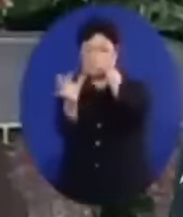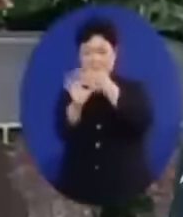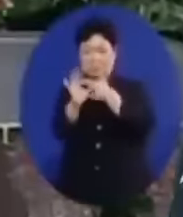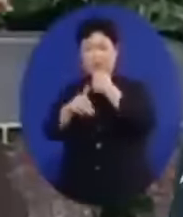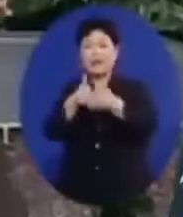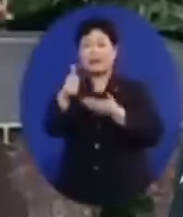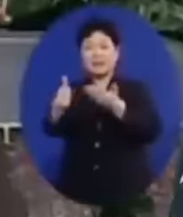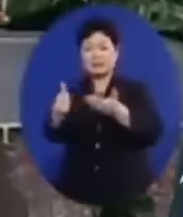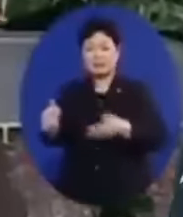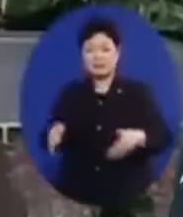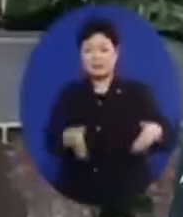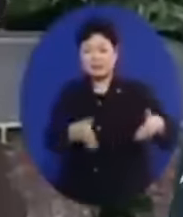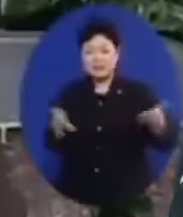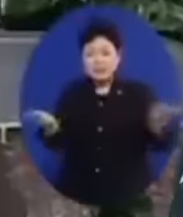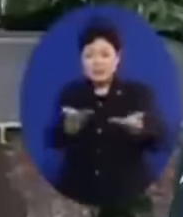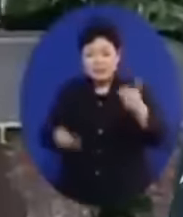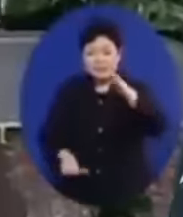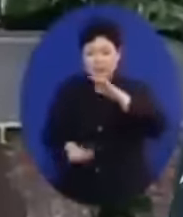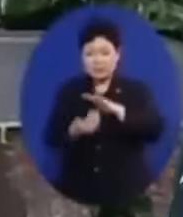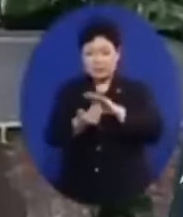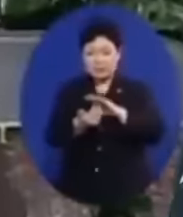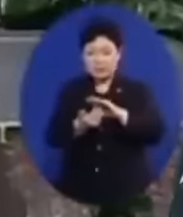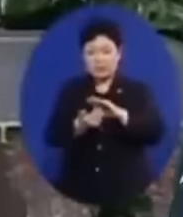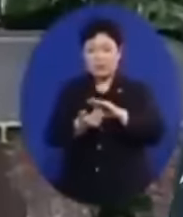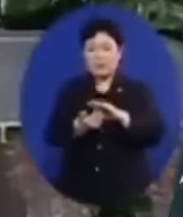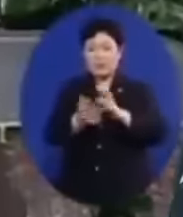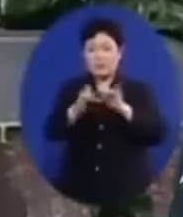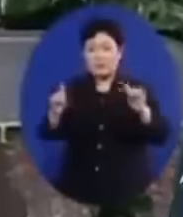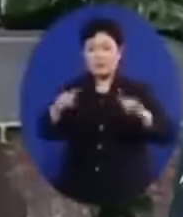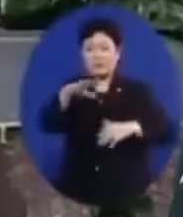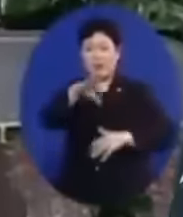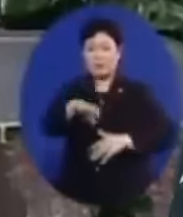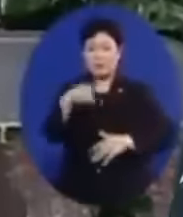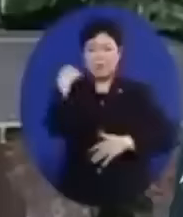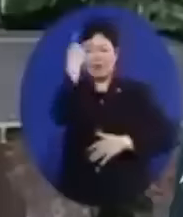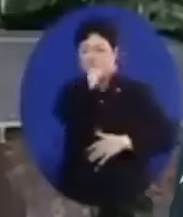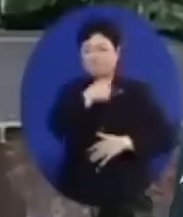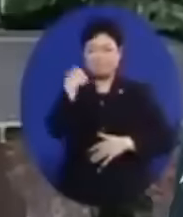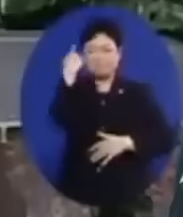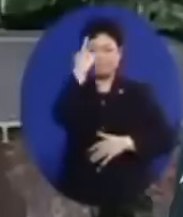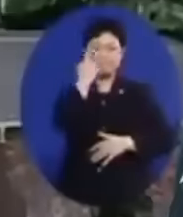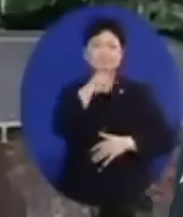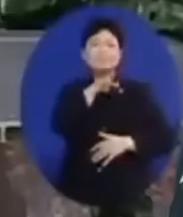하나님이 그 일을 이루시고 대외적으로 사람들 앞에 체면 세워주겠다는